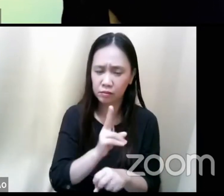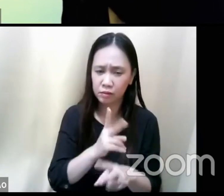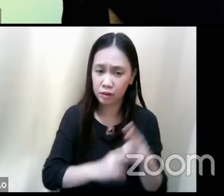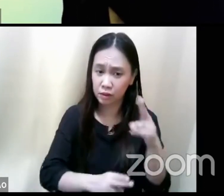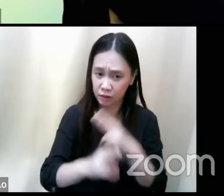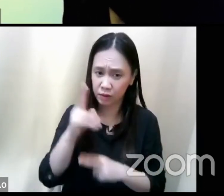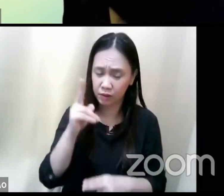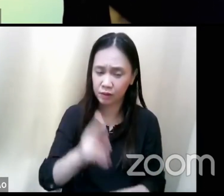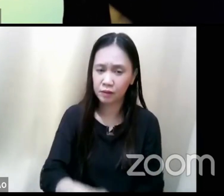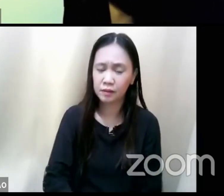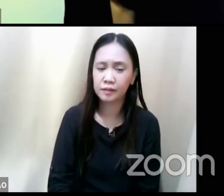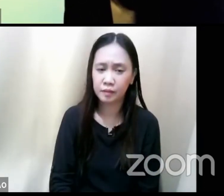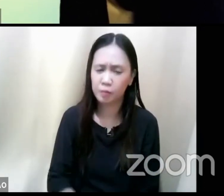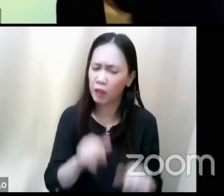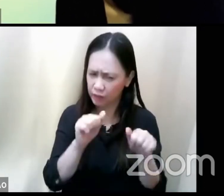yan.